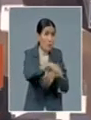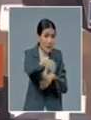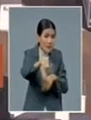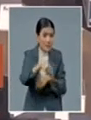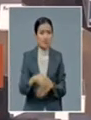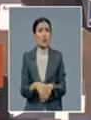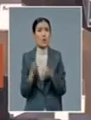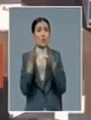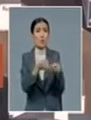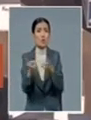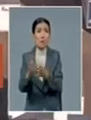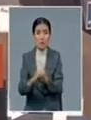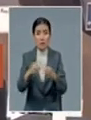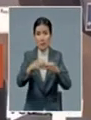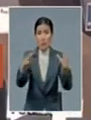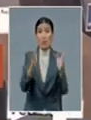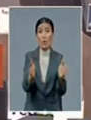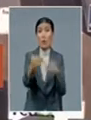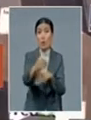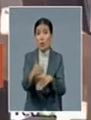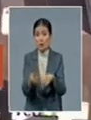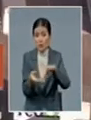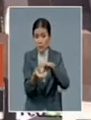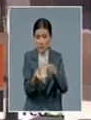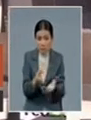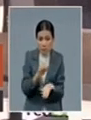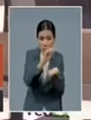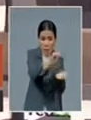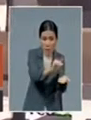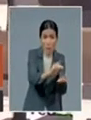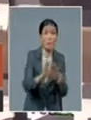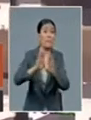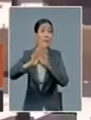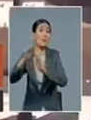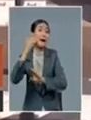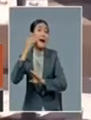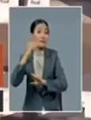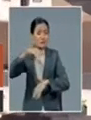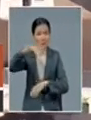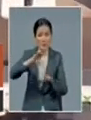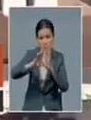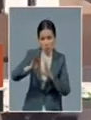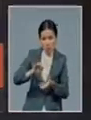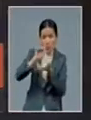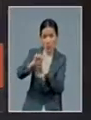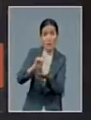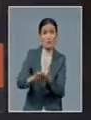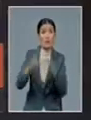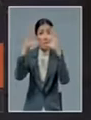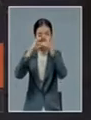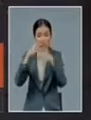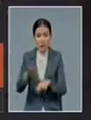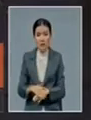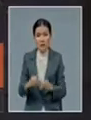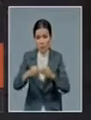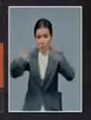วิธีวางระเบิดด้วยการซุกซ่อนไว้ในกล่องแล้วก็ลักลอบเอาไปวางไว้หน้าประตูบ้านของเหยื่อเลยในเวลากลางคืนตอนนั้นมีผู้เสียชีวิต